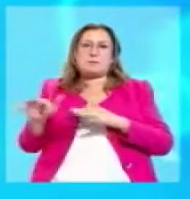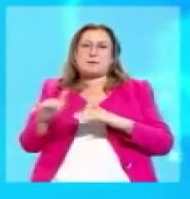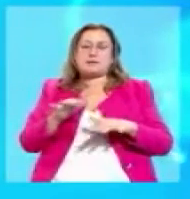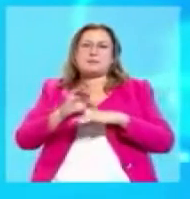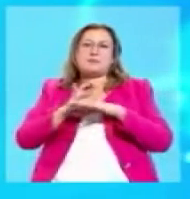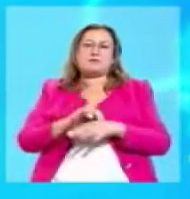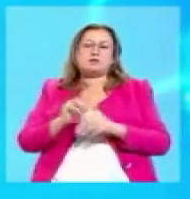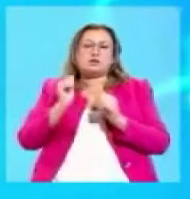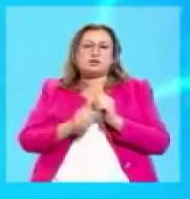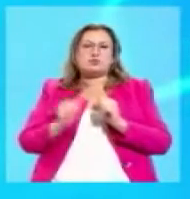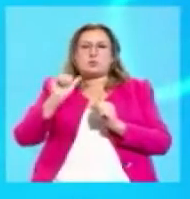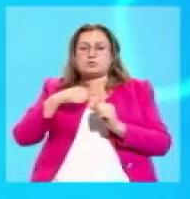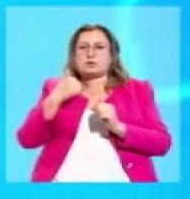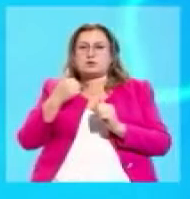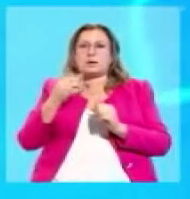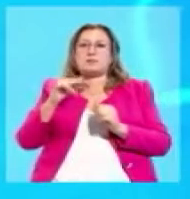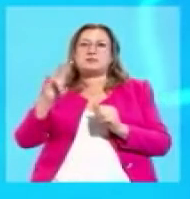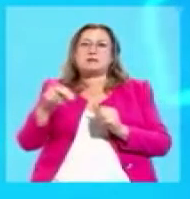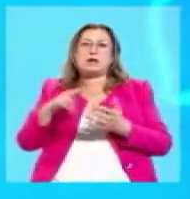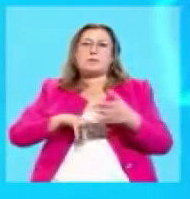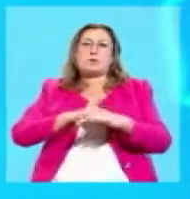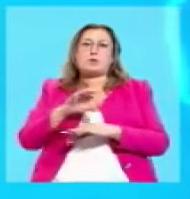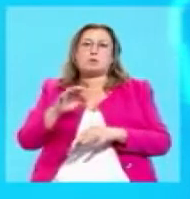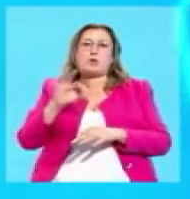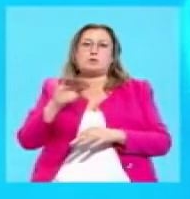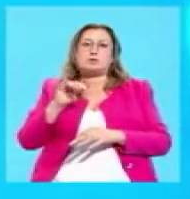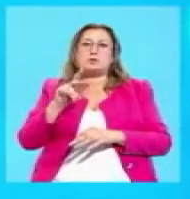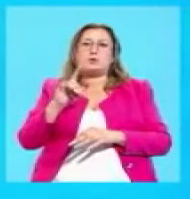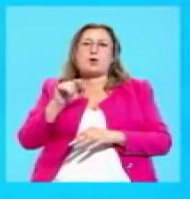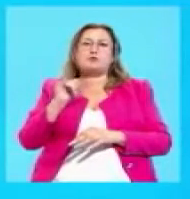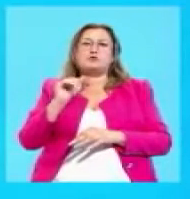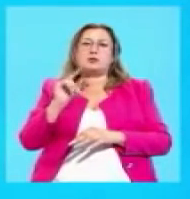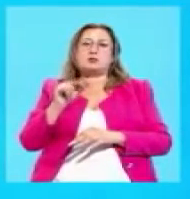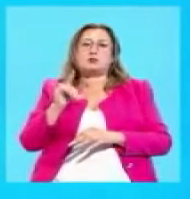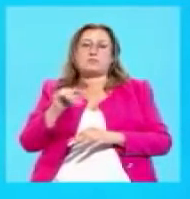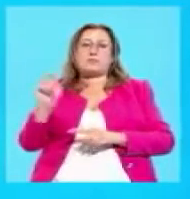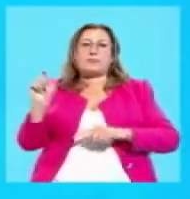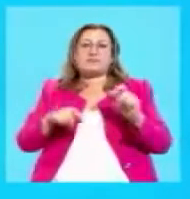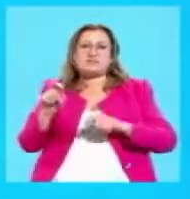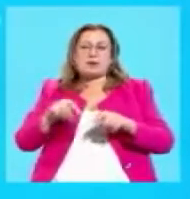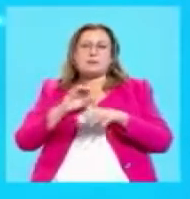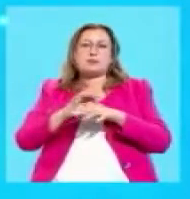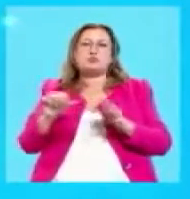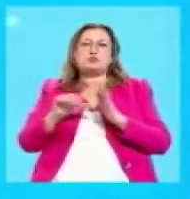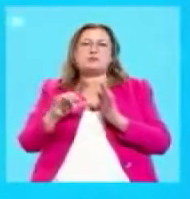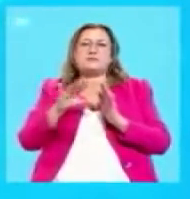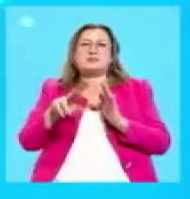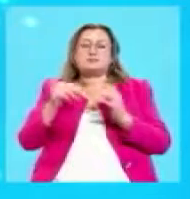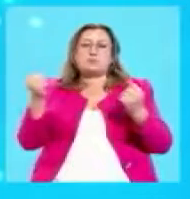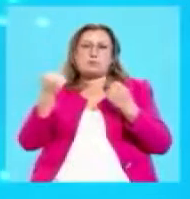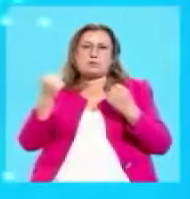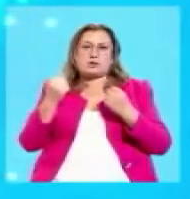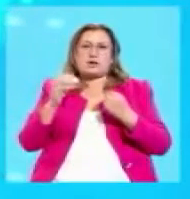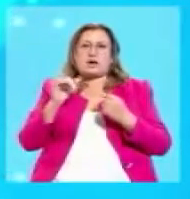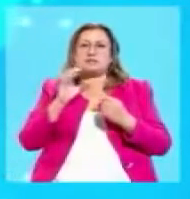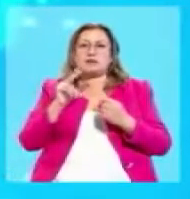Мероприятие проводится ежегодно в рамках национального проекта «Ултых Рухани Жангыру». Фестиваль проходил по 6 видам спорта